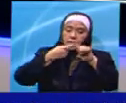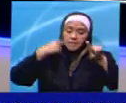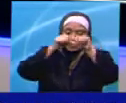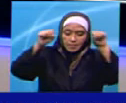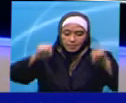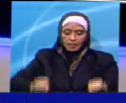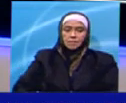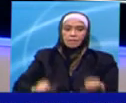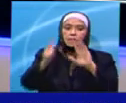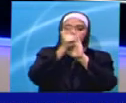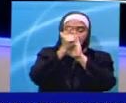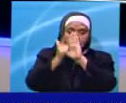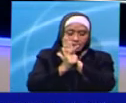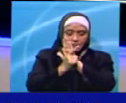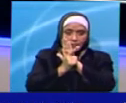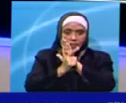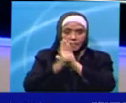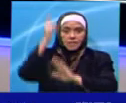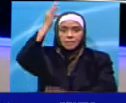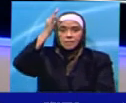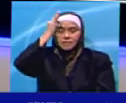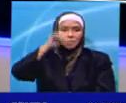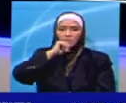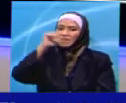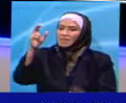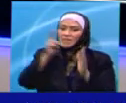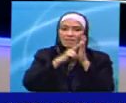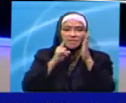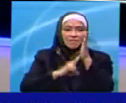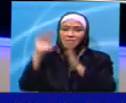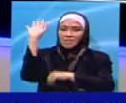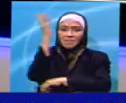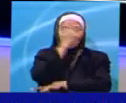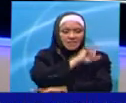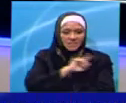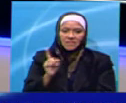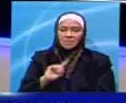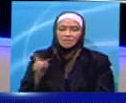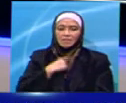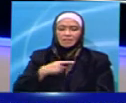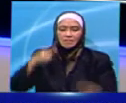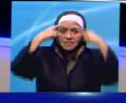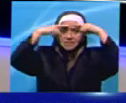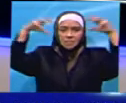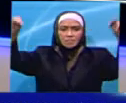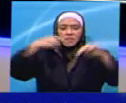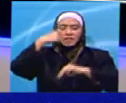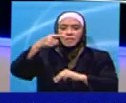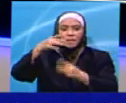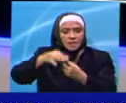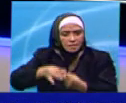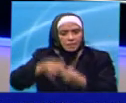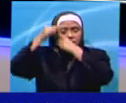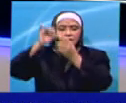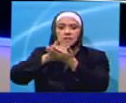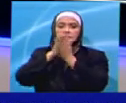dan bukannya undang-undang rimba. Perdana Menteri Datuk Seri Najib Tun Razak berkata keistimewaan yang dimiliki itu menjadikan identiti